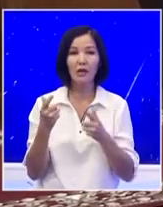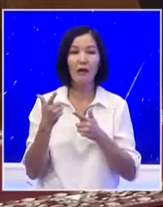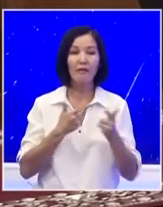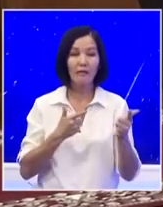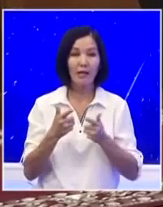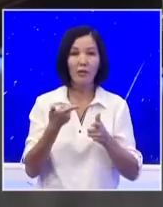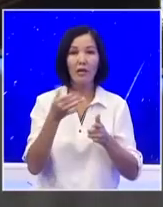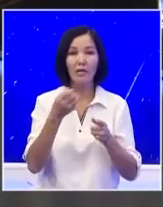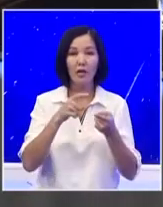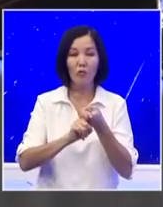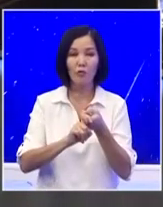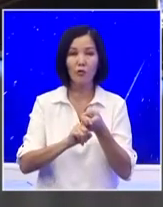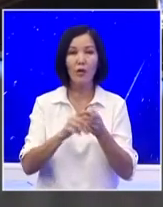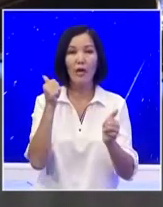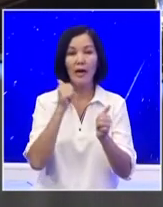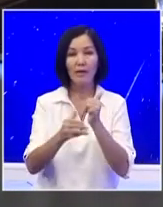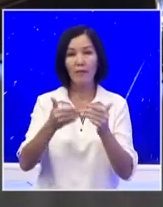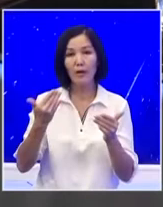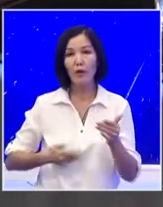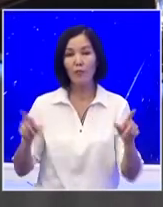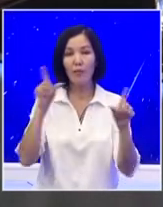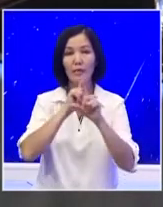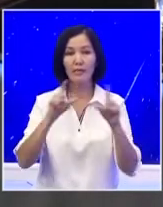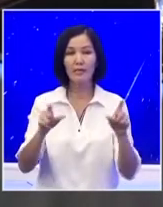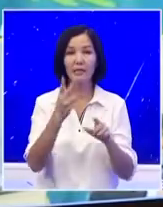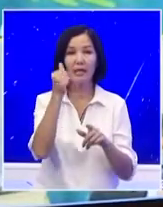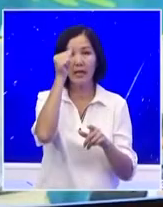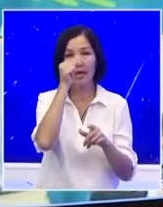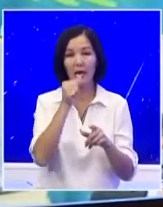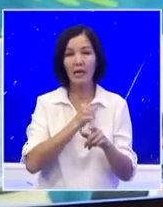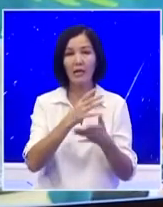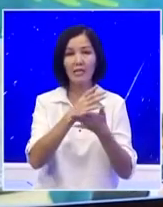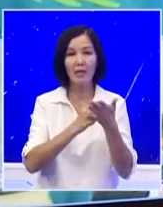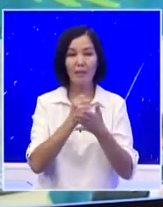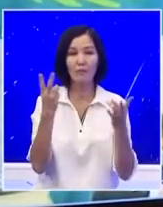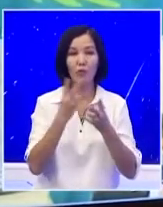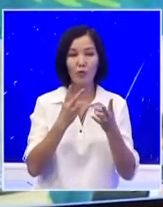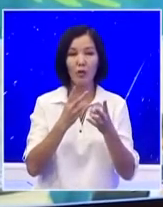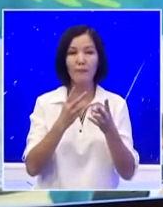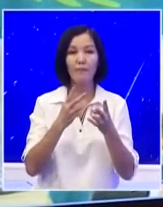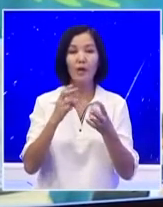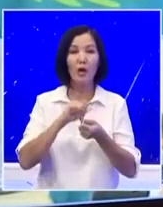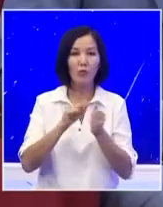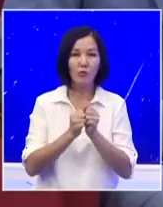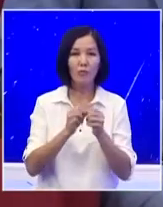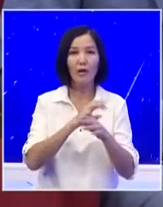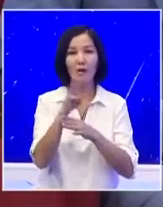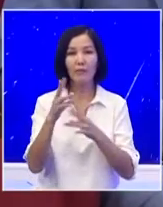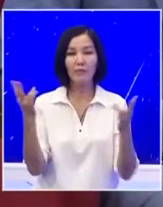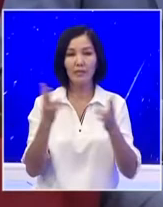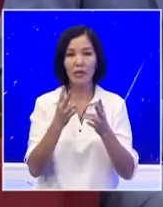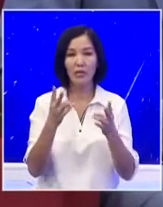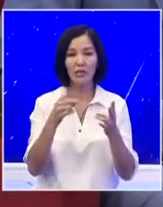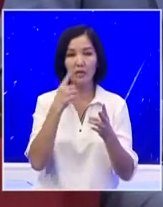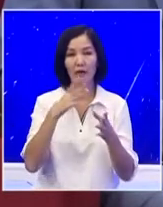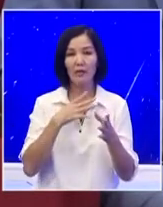газдандыру мәселесі. Әкім әрбір әлеуметтік нысанда кемінде 2 айлық қор болуы, тұрғындар отынмен мерзімде қамтылуы қажеттігін